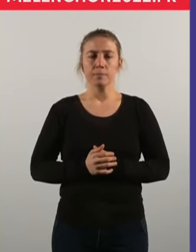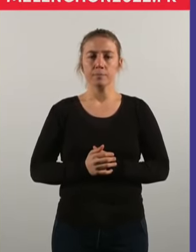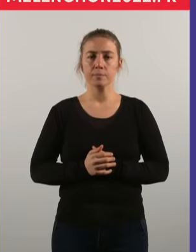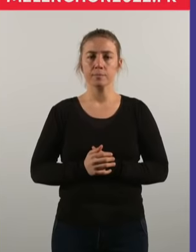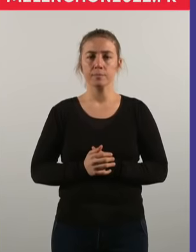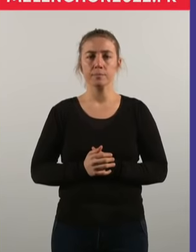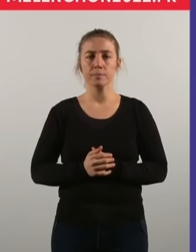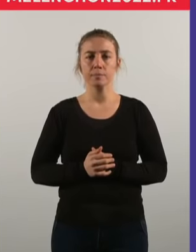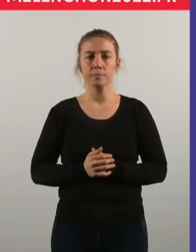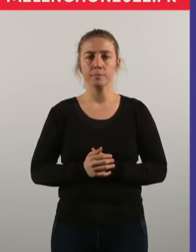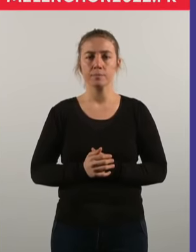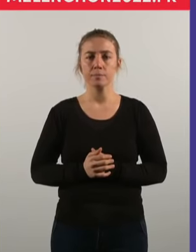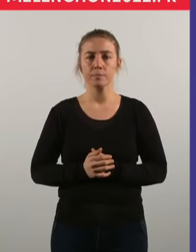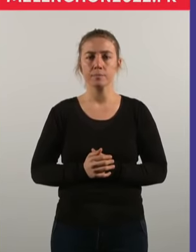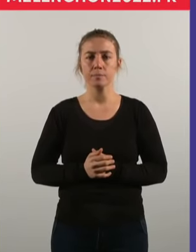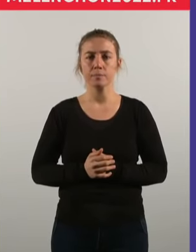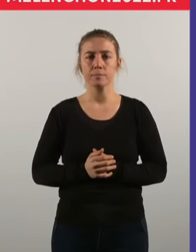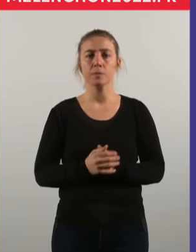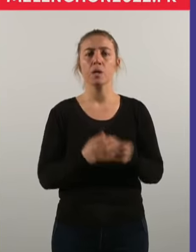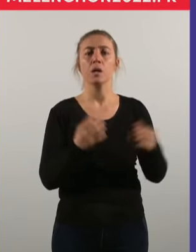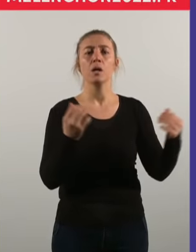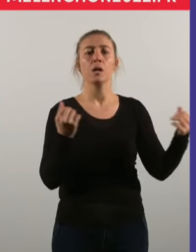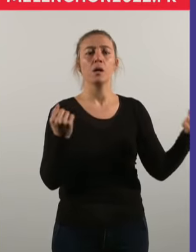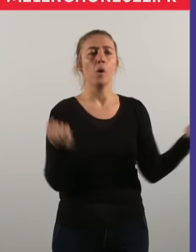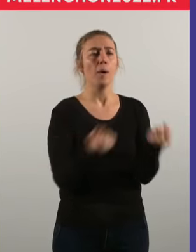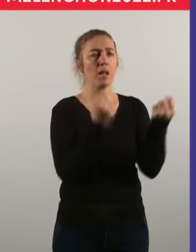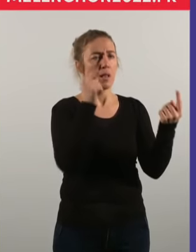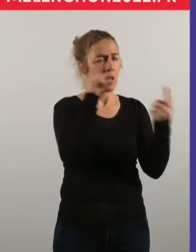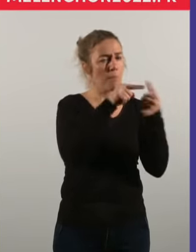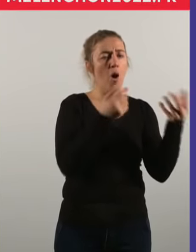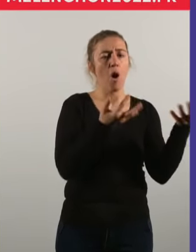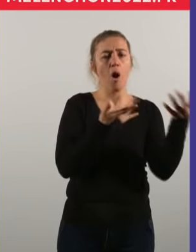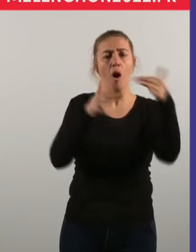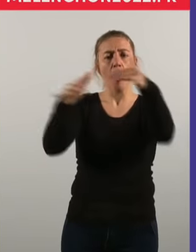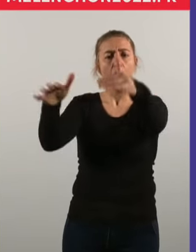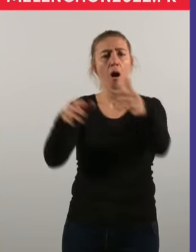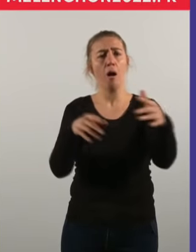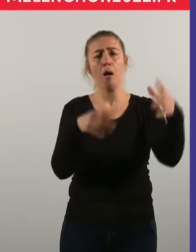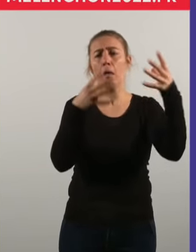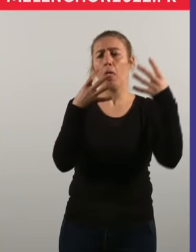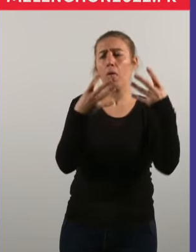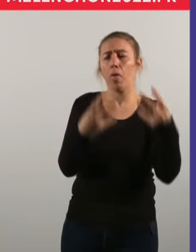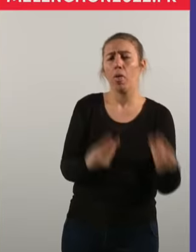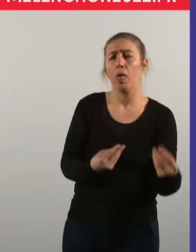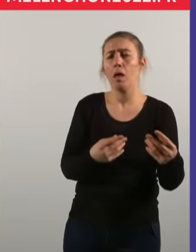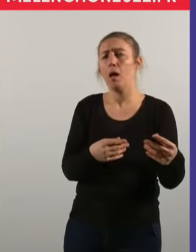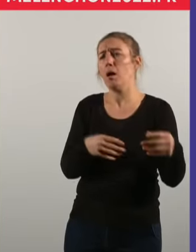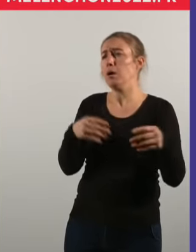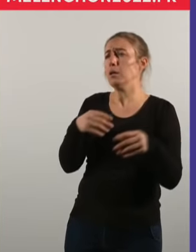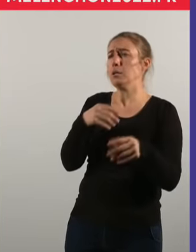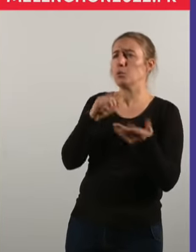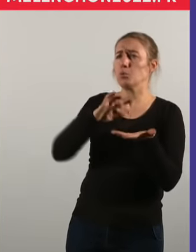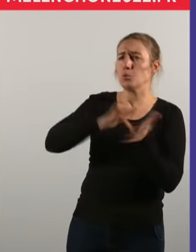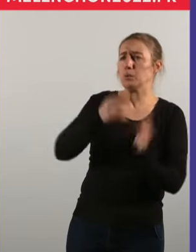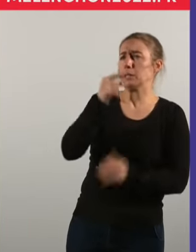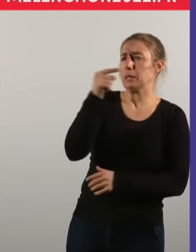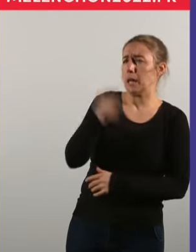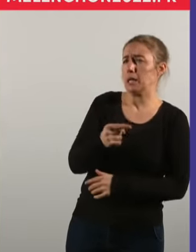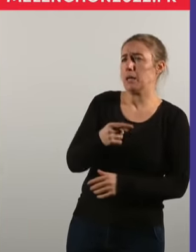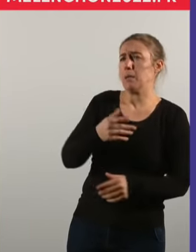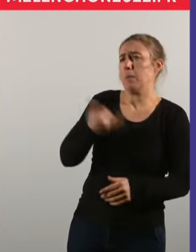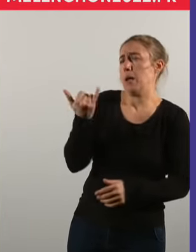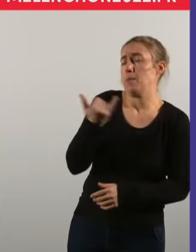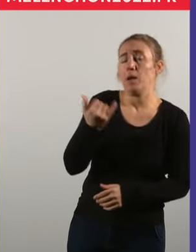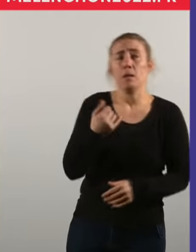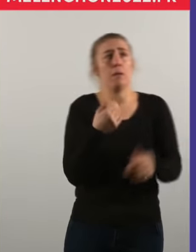Ne vous laissez pas impressionner par la campagne de déprime. Tout est perdu, ça ne sert à rien. Et quand